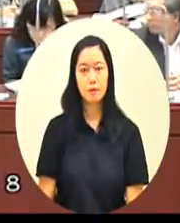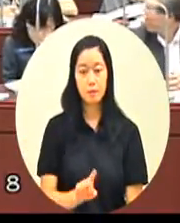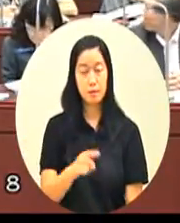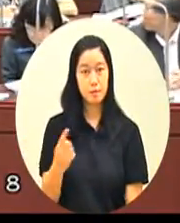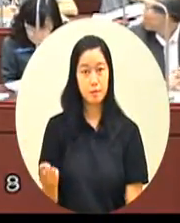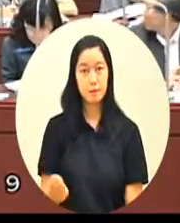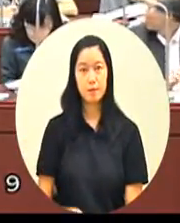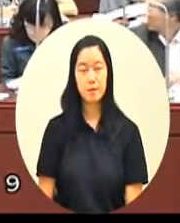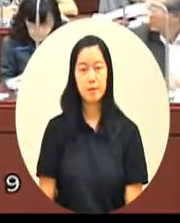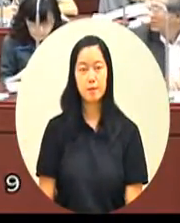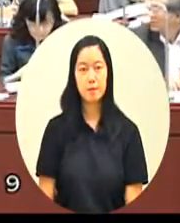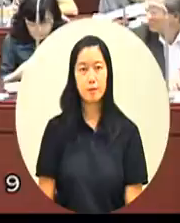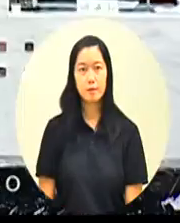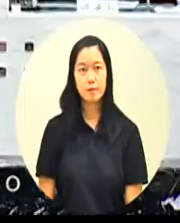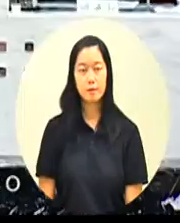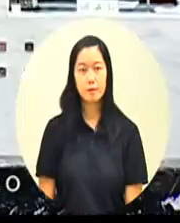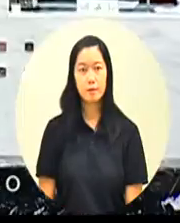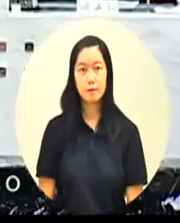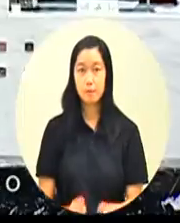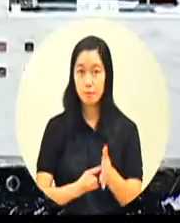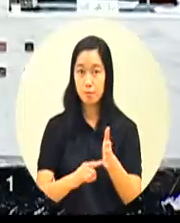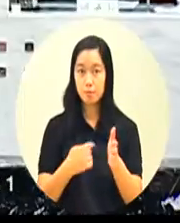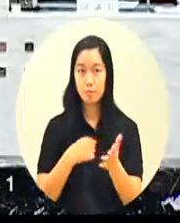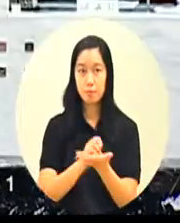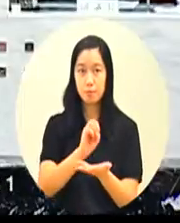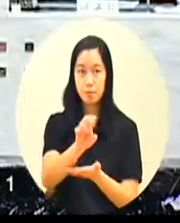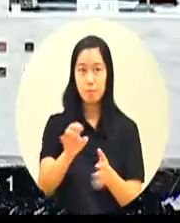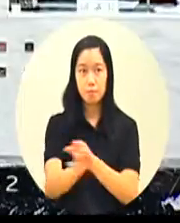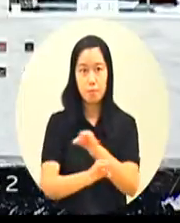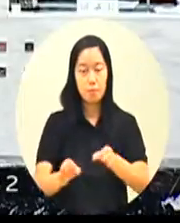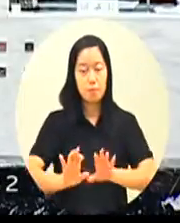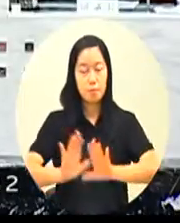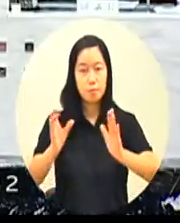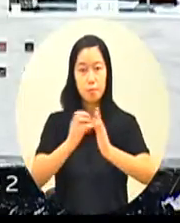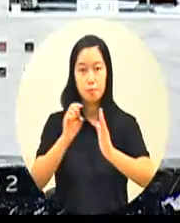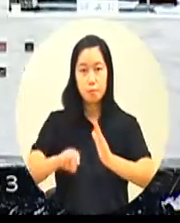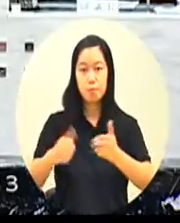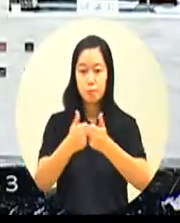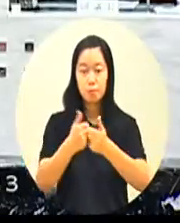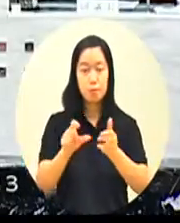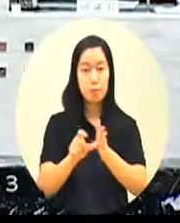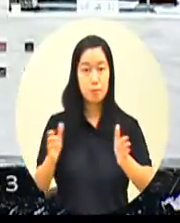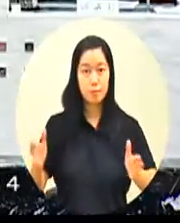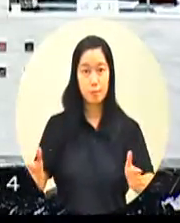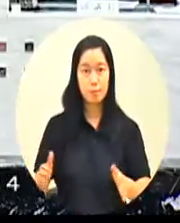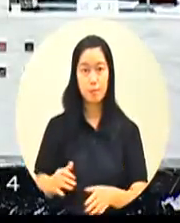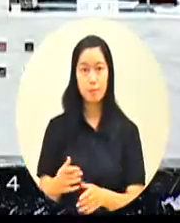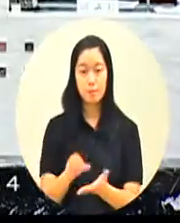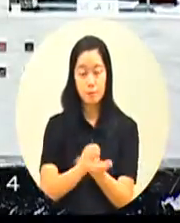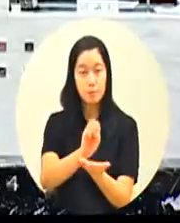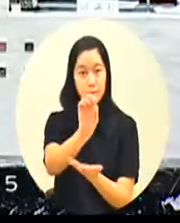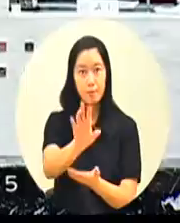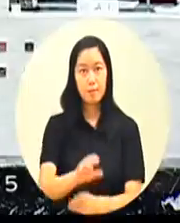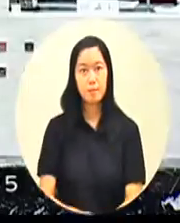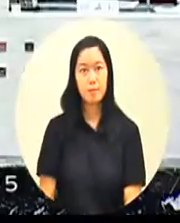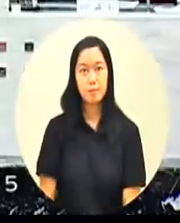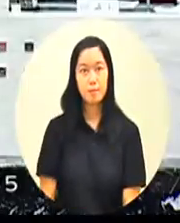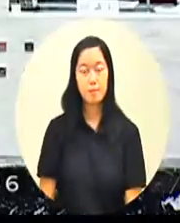我很简要的跟各位报告一下经济发展局这一次会期的那个业务报告。那